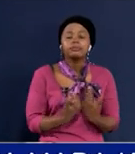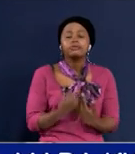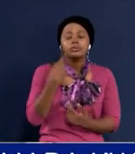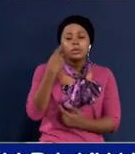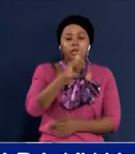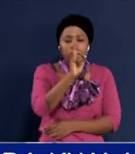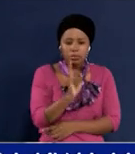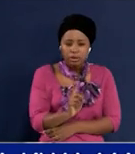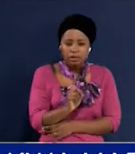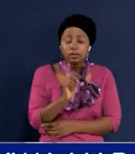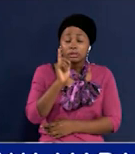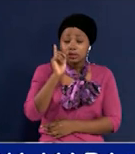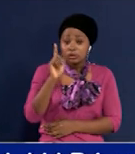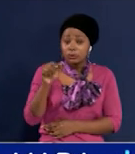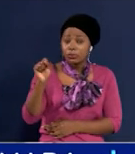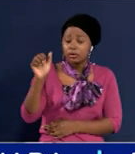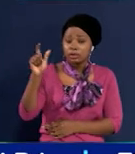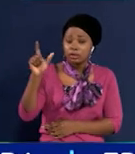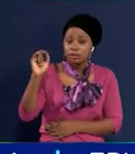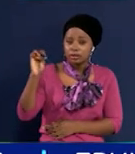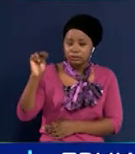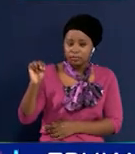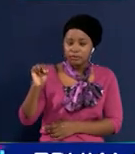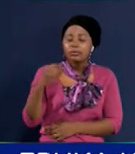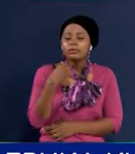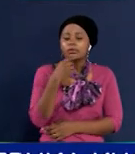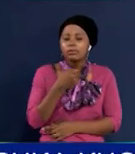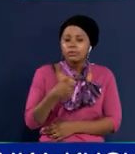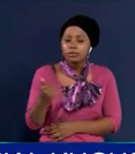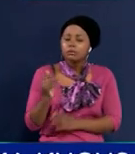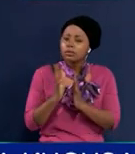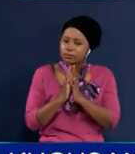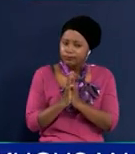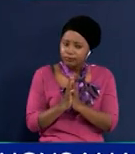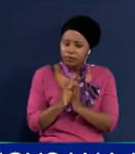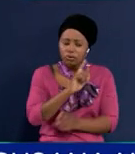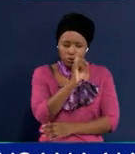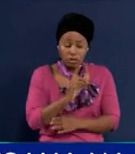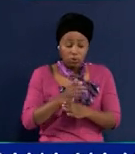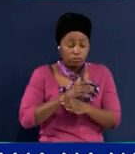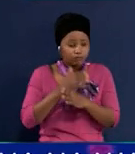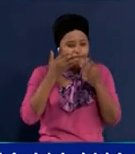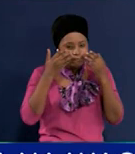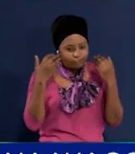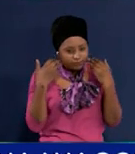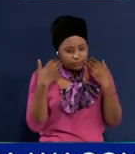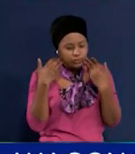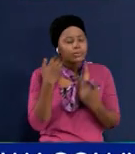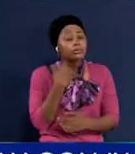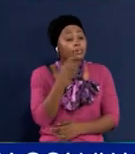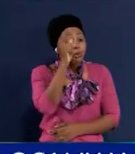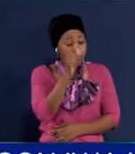Salim, yuko jijini Dar es Salaam. Yeye anasema kwamba anaomba kuuliza kuhusu barakoa. Anasema kuna